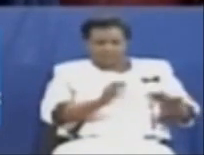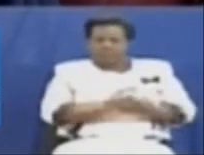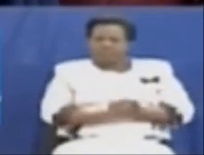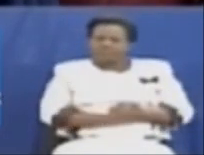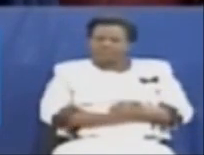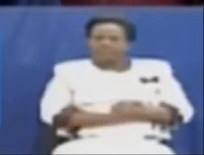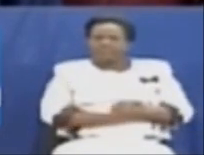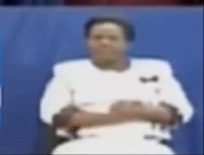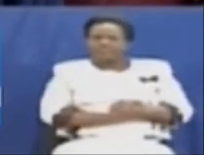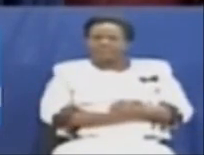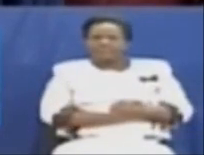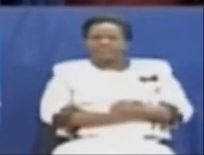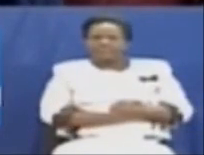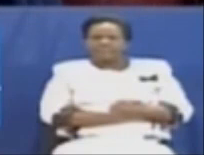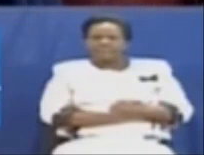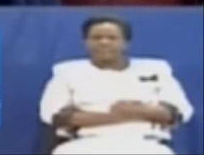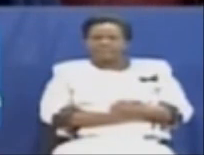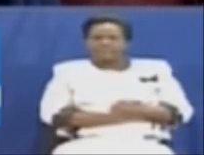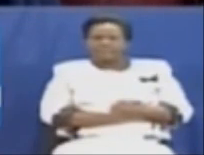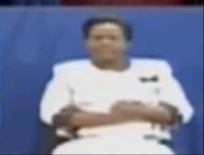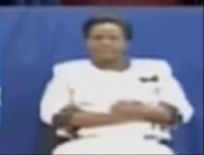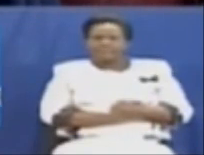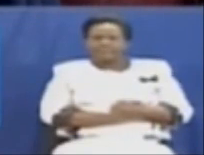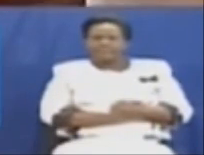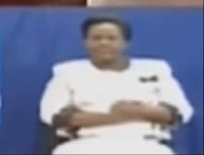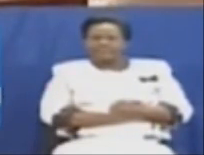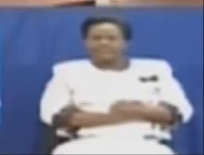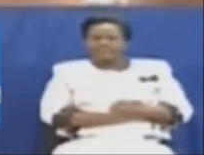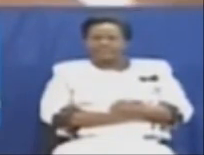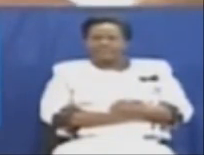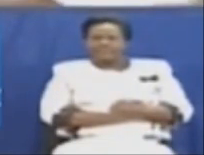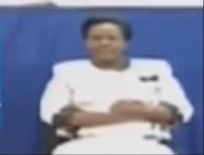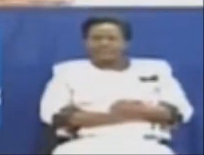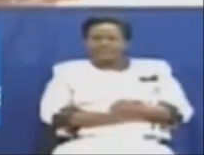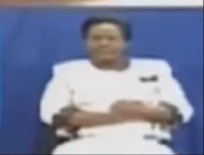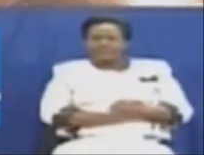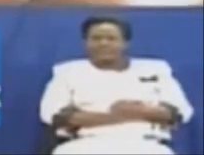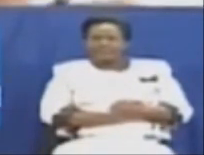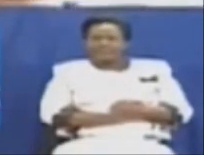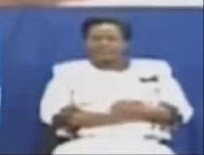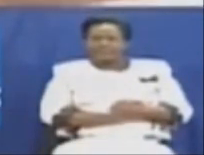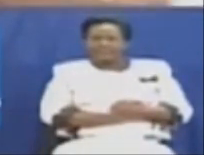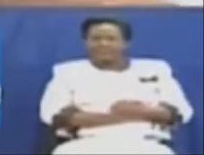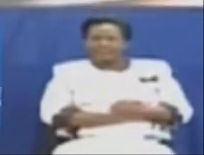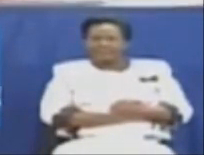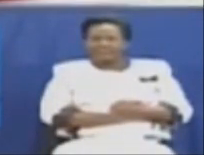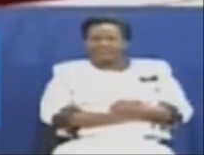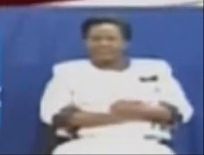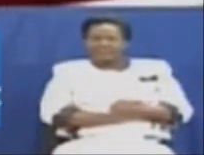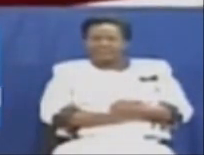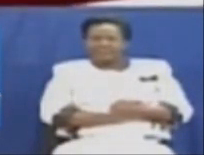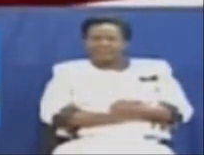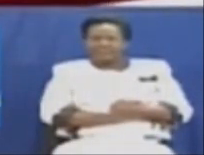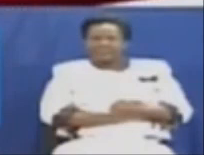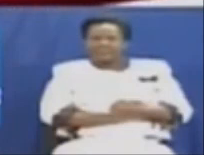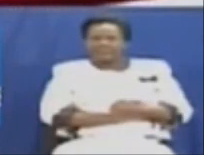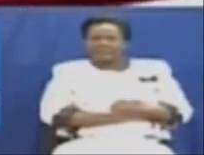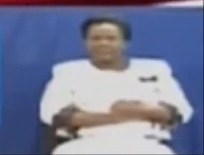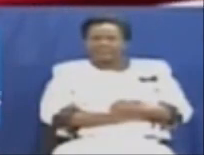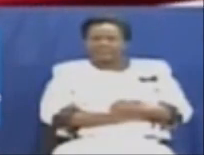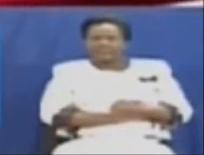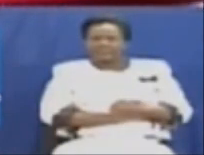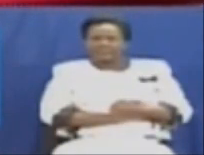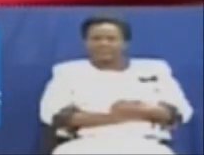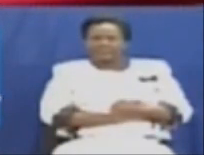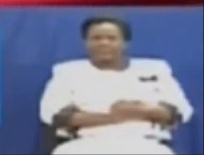taarifa ya kamati ya kudumu ya bunge ya huduma na maendeleo ya jamii ya kudumu ya bunge ya huduma na maendeleo ya jamii 2019. Mheshimiwa